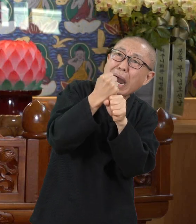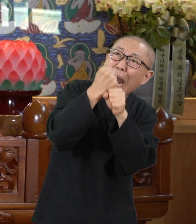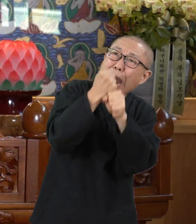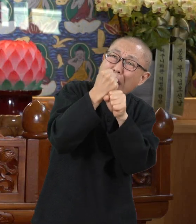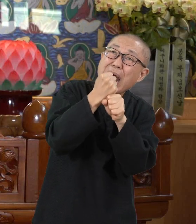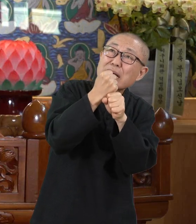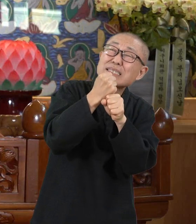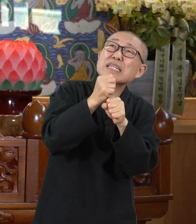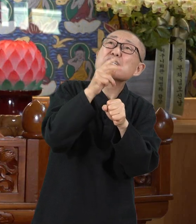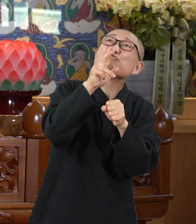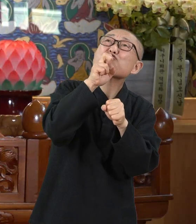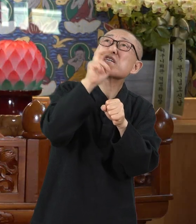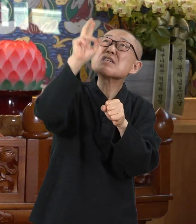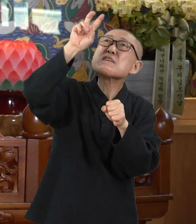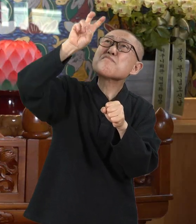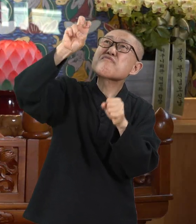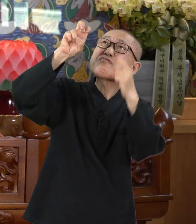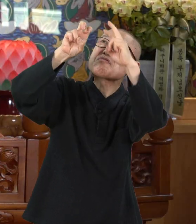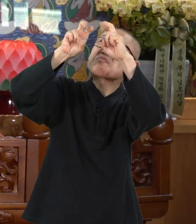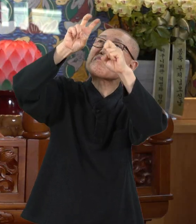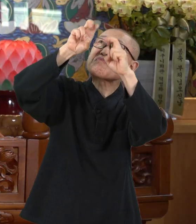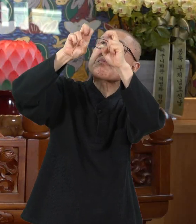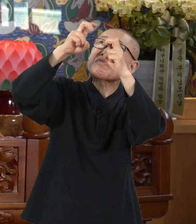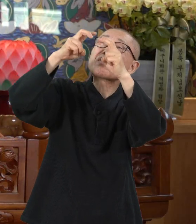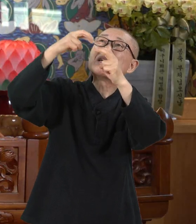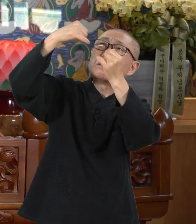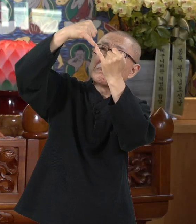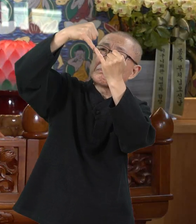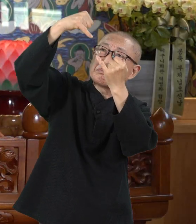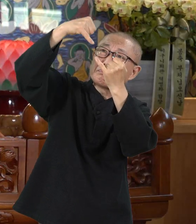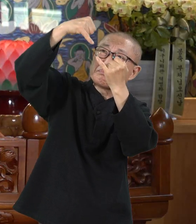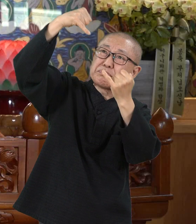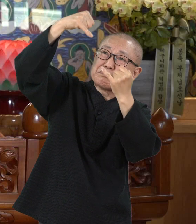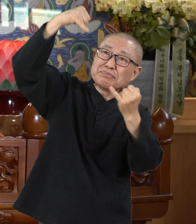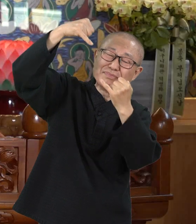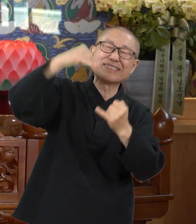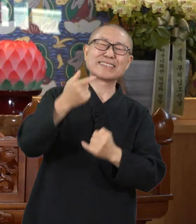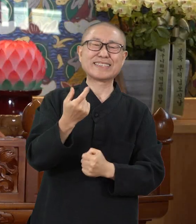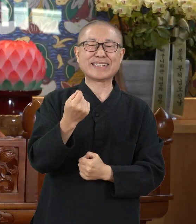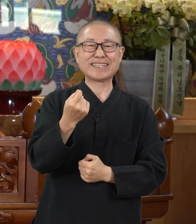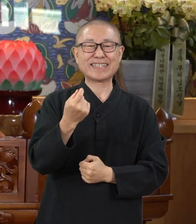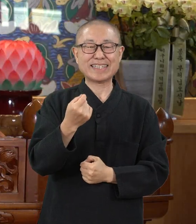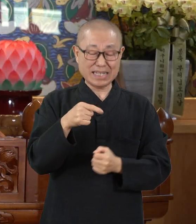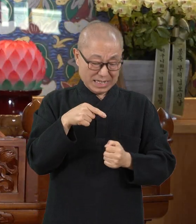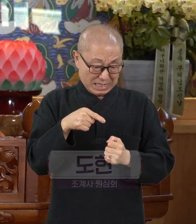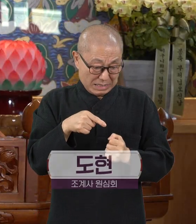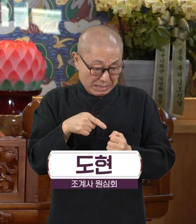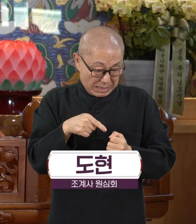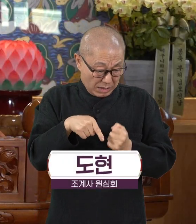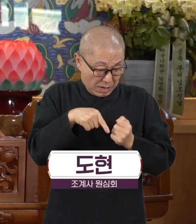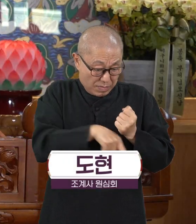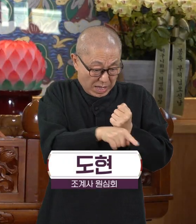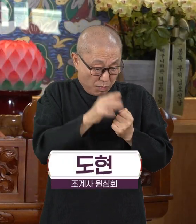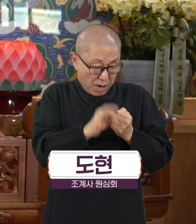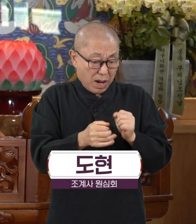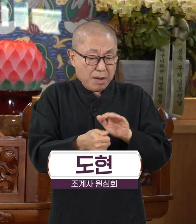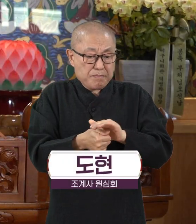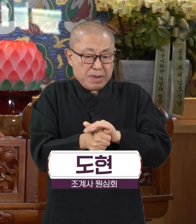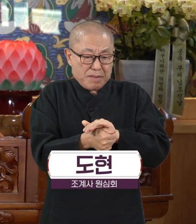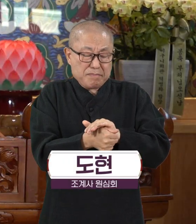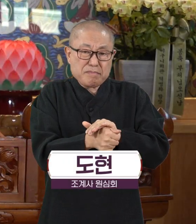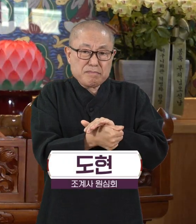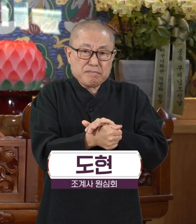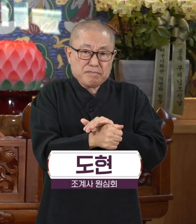검은지 밤낮으로 우리의 생명은 자꾸자꾸 축소되고 나이를 먹어가고 밑에 보니까 무서운